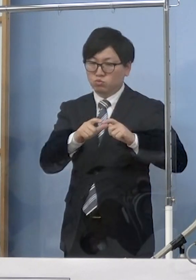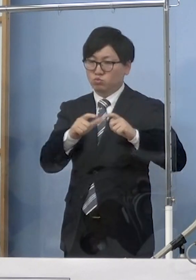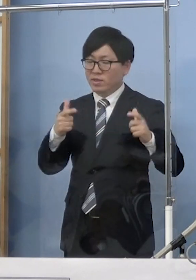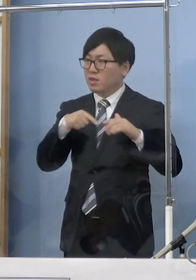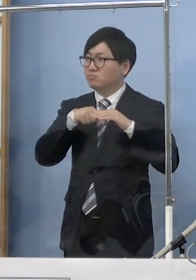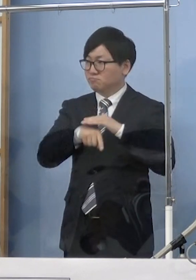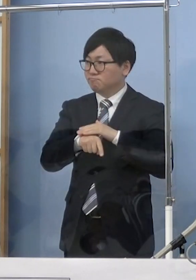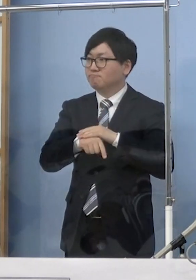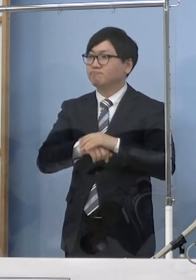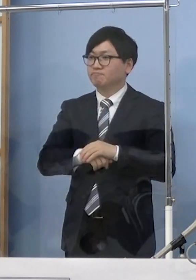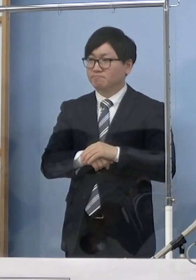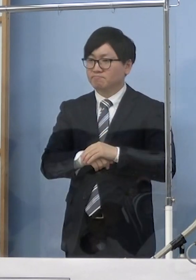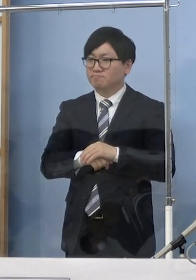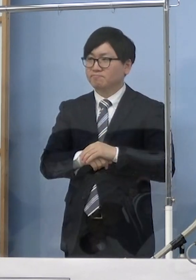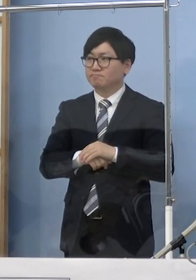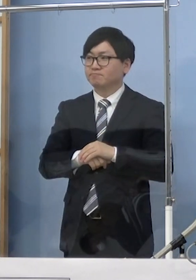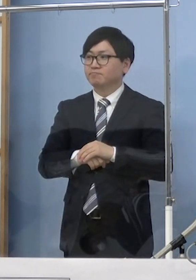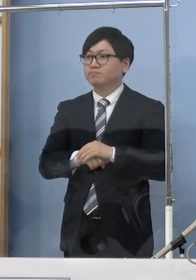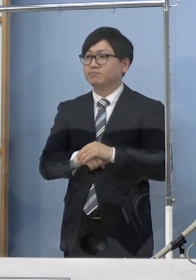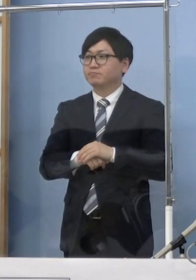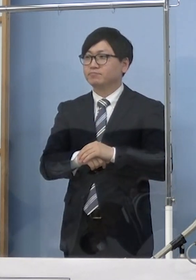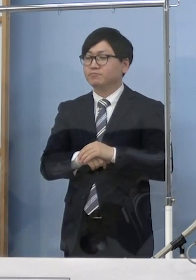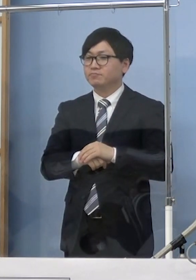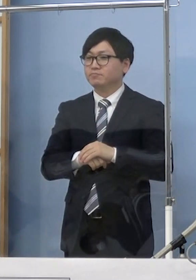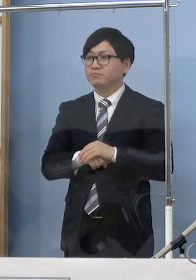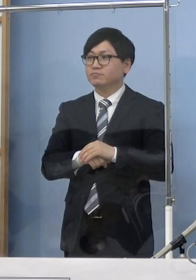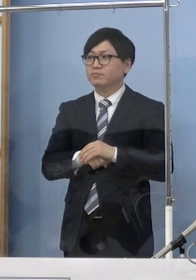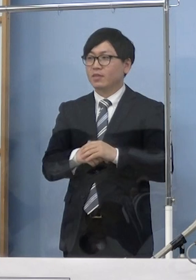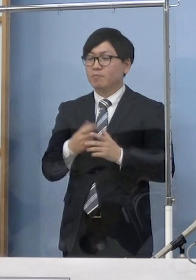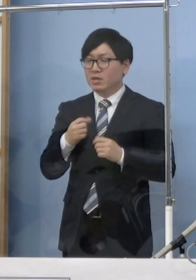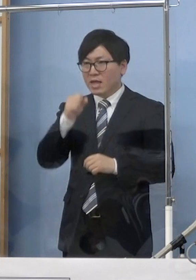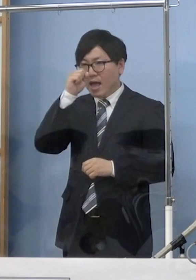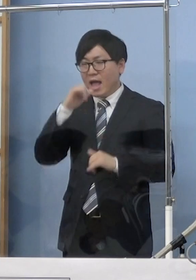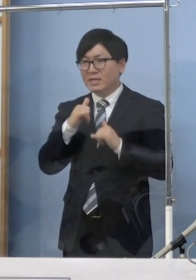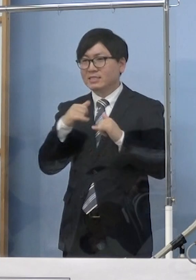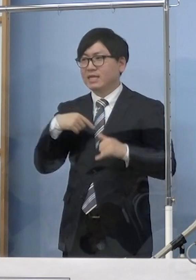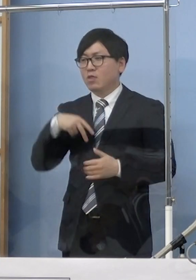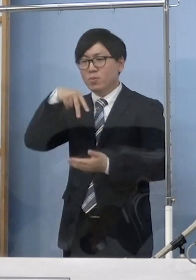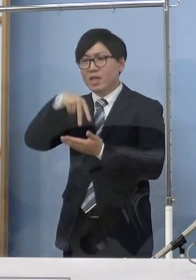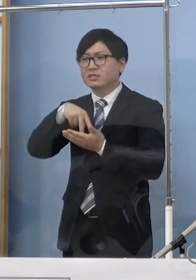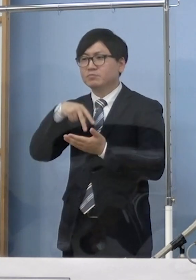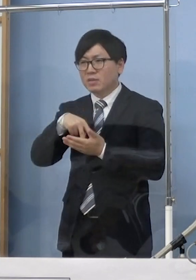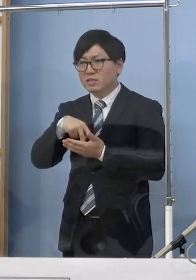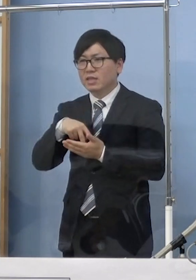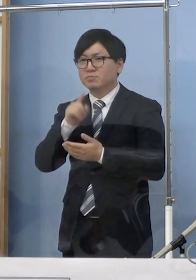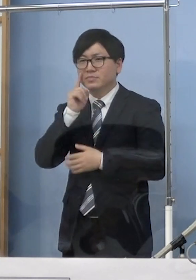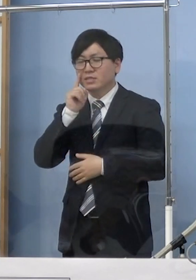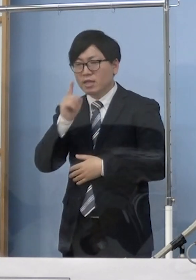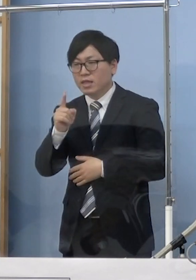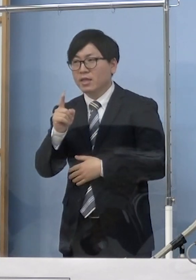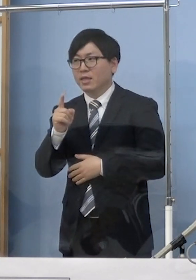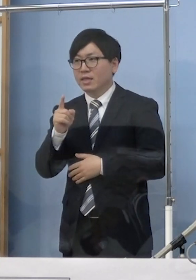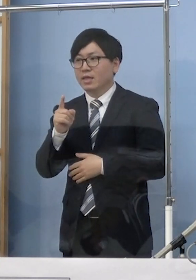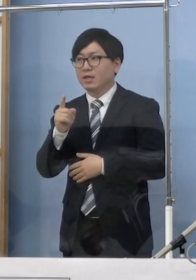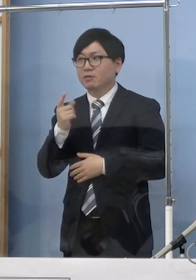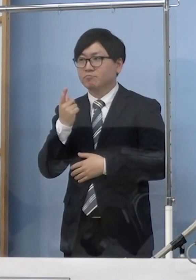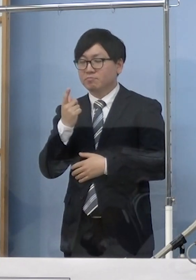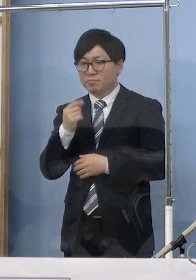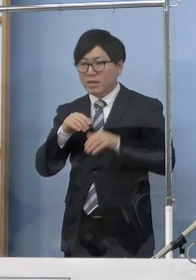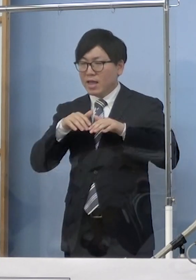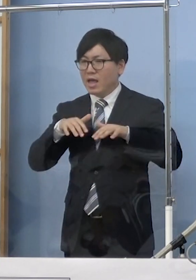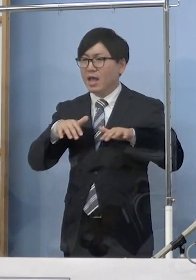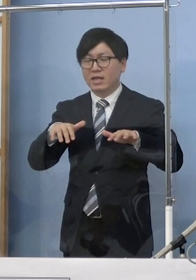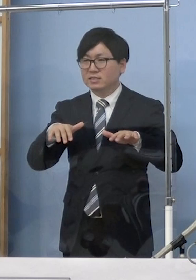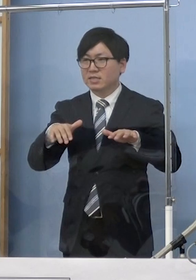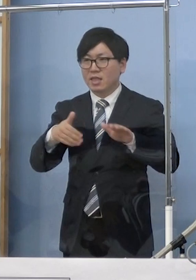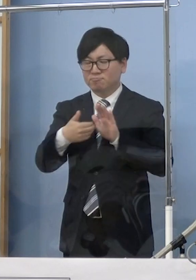こうしたそれぞれのやはり患者さんの立場に立って、そして感染拡大を